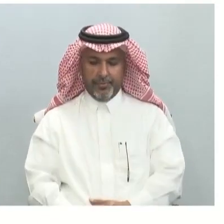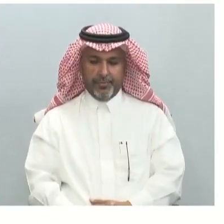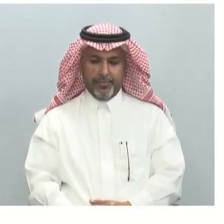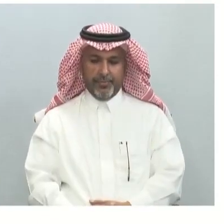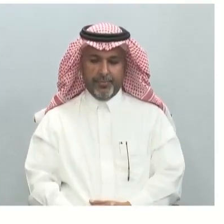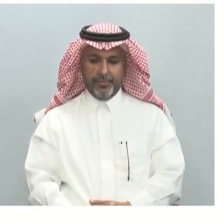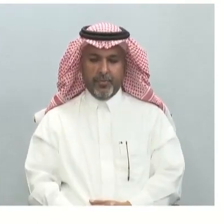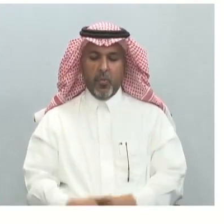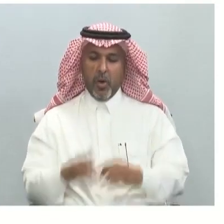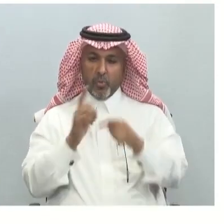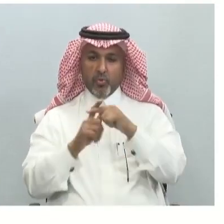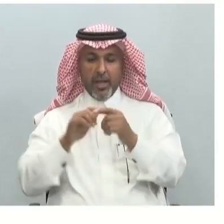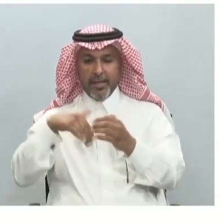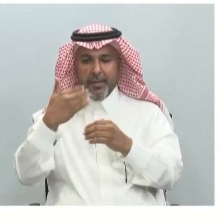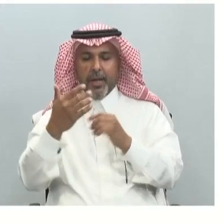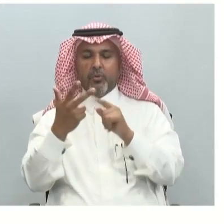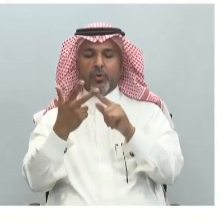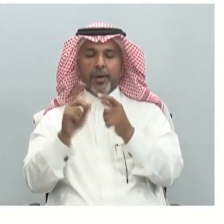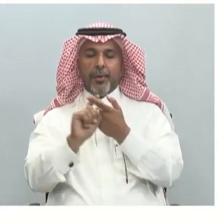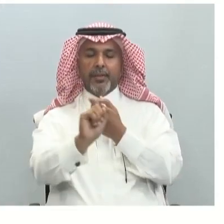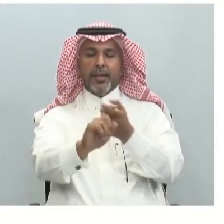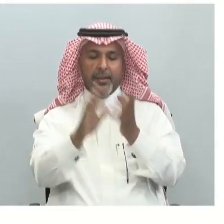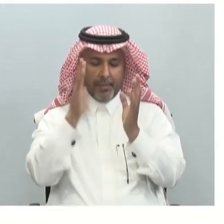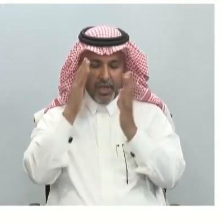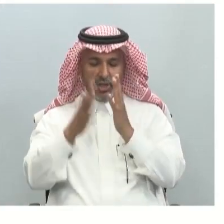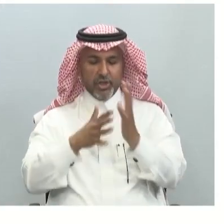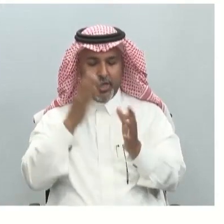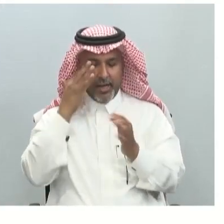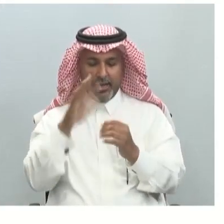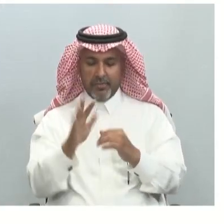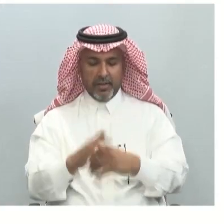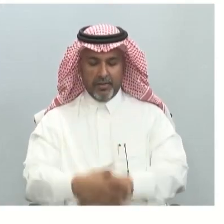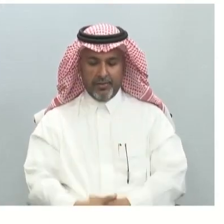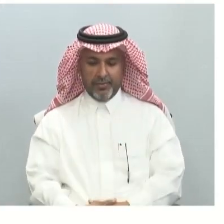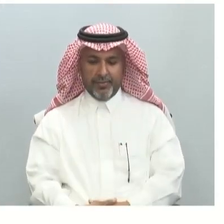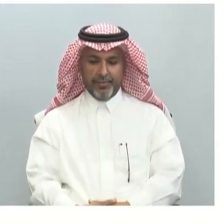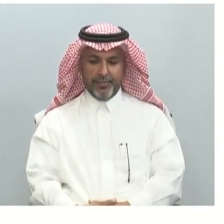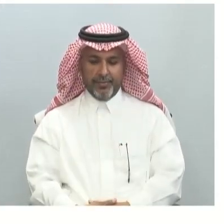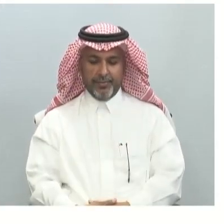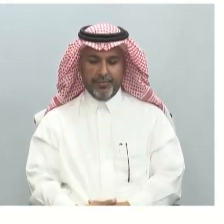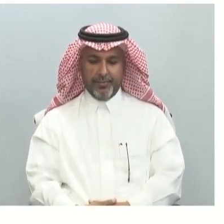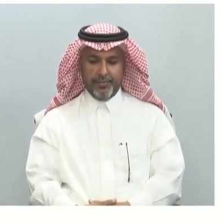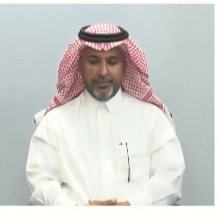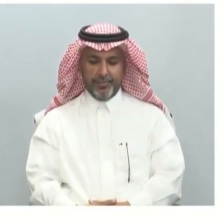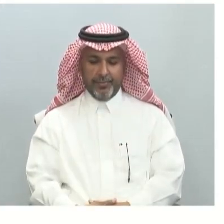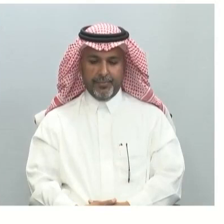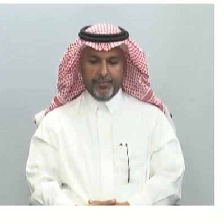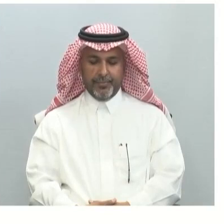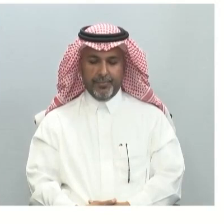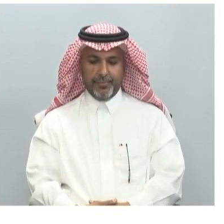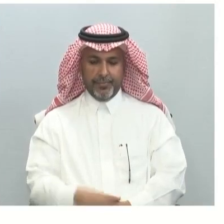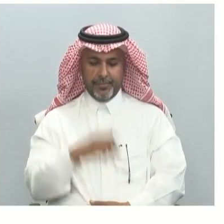قيمته زائد الحد الرابع زائد الحد الخامس سواء كان سالبين او موجب وما الى ذلك وهذا الهدف